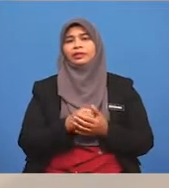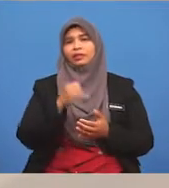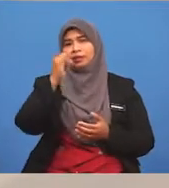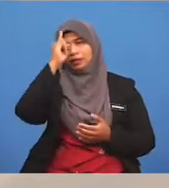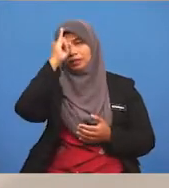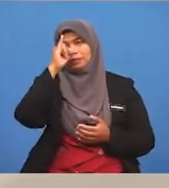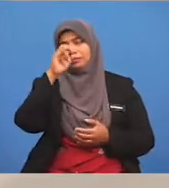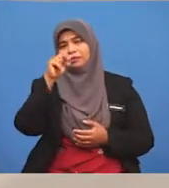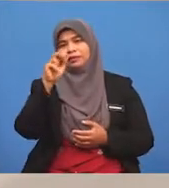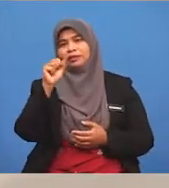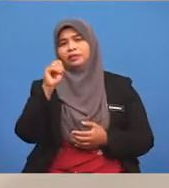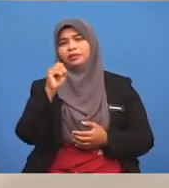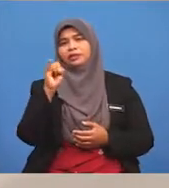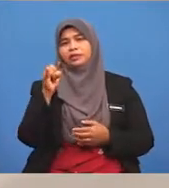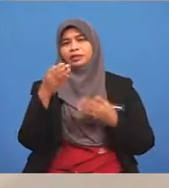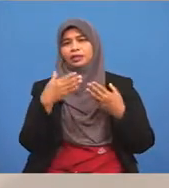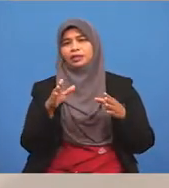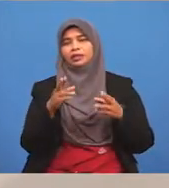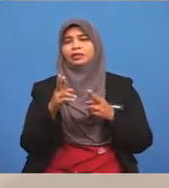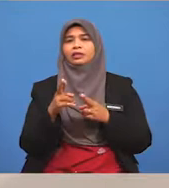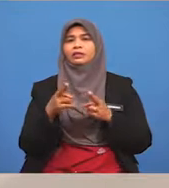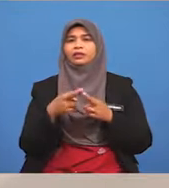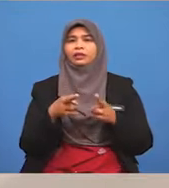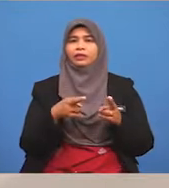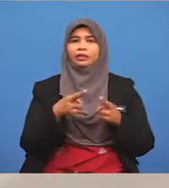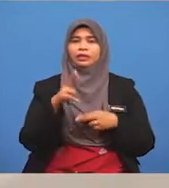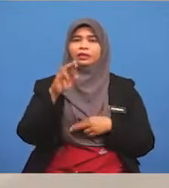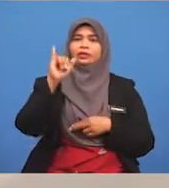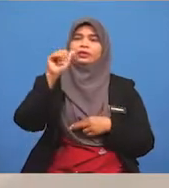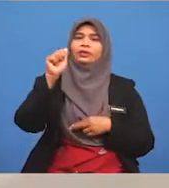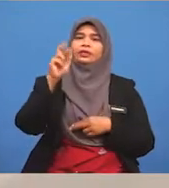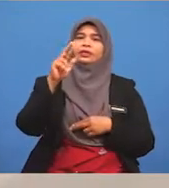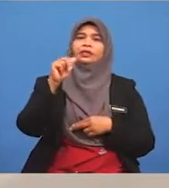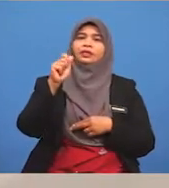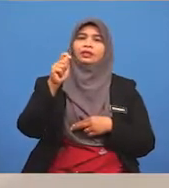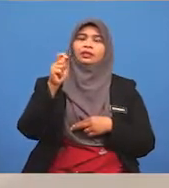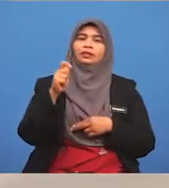telah meriwayatkan hadis daripada perawi yang tidak disepakati.